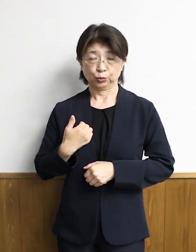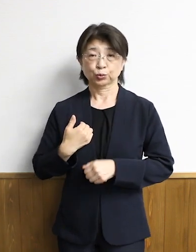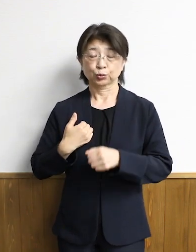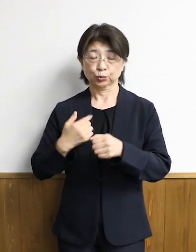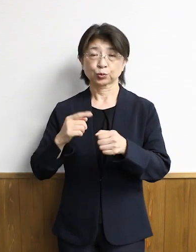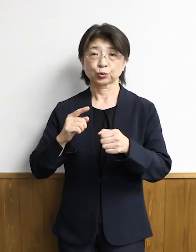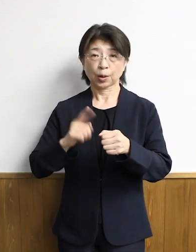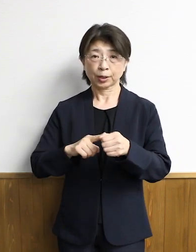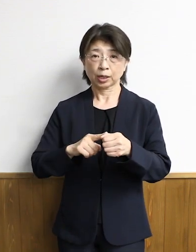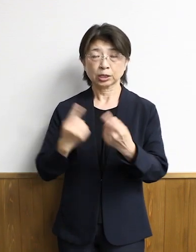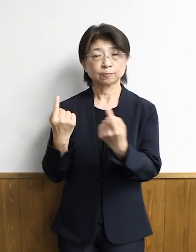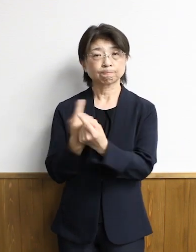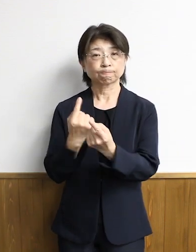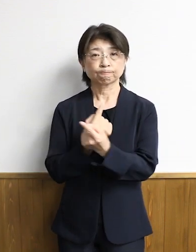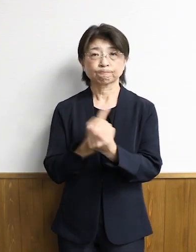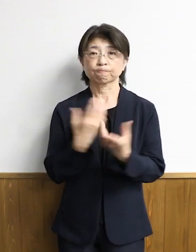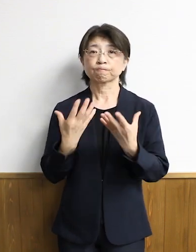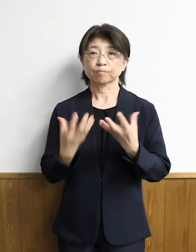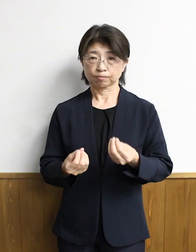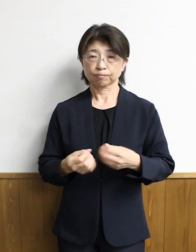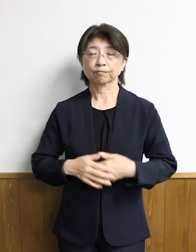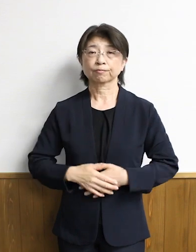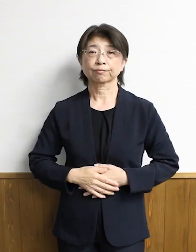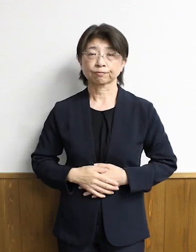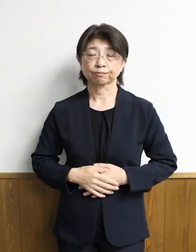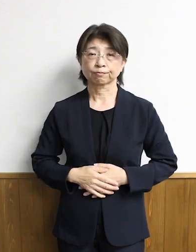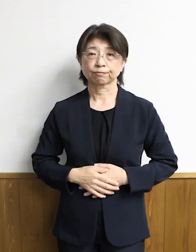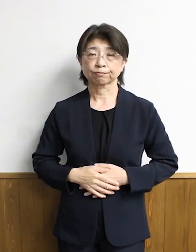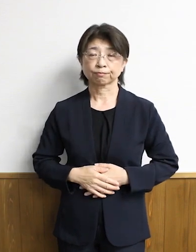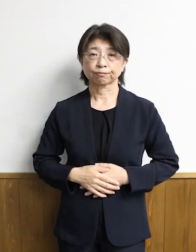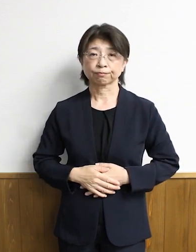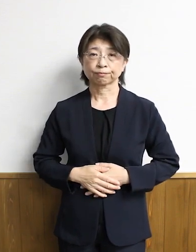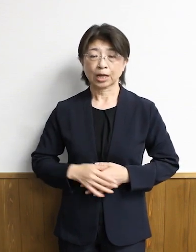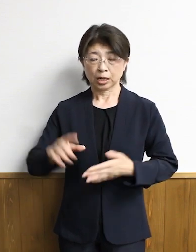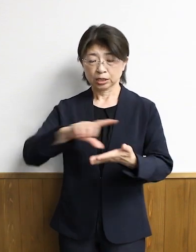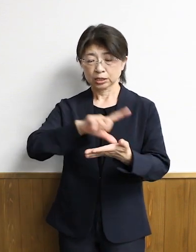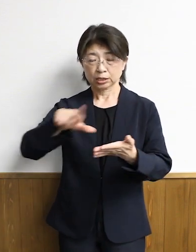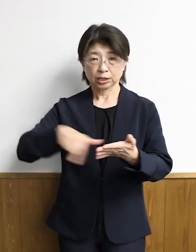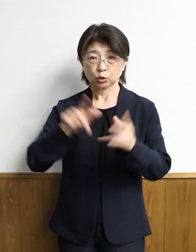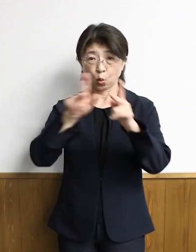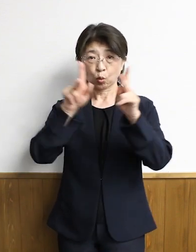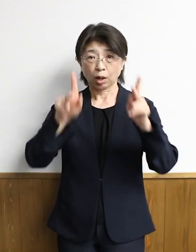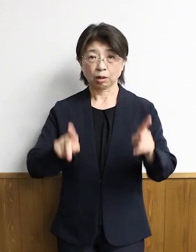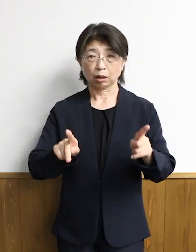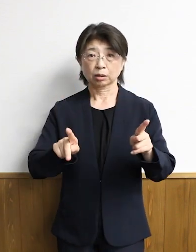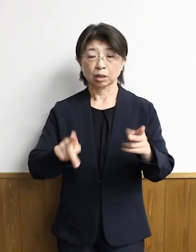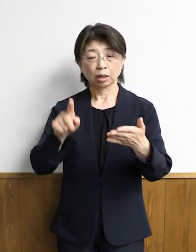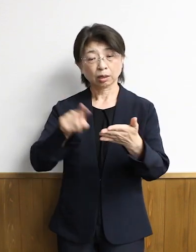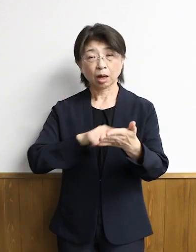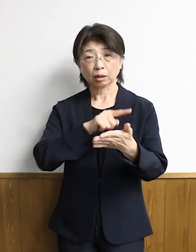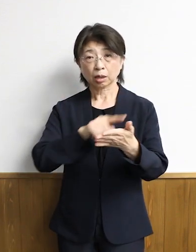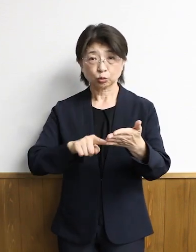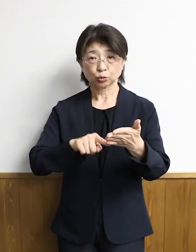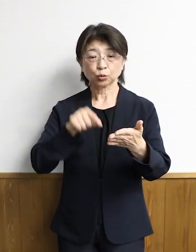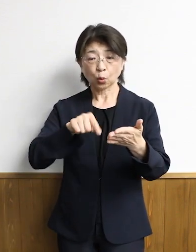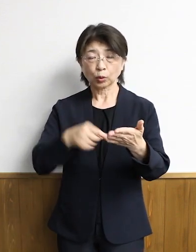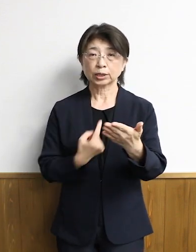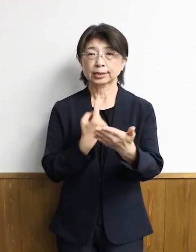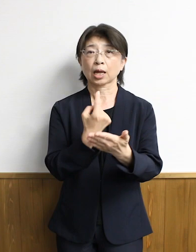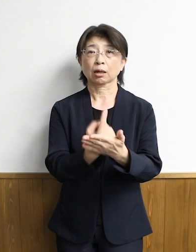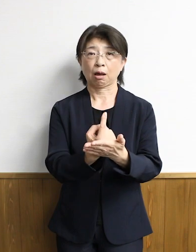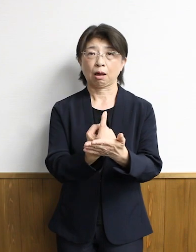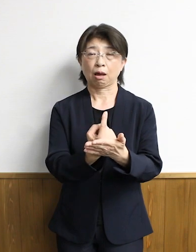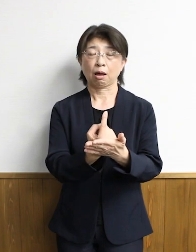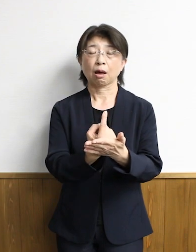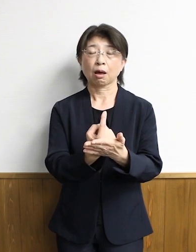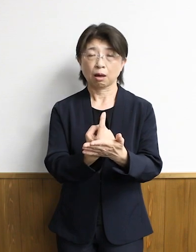をリニューアルいたしましたまた地域の課題解決にすることで地域通貨